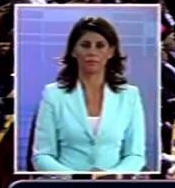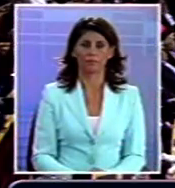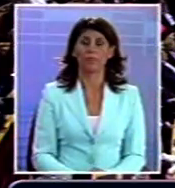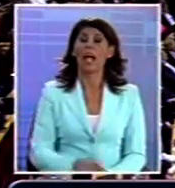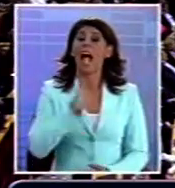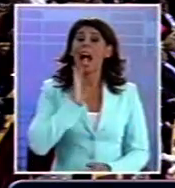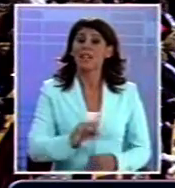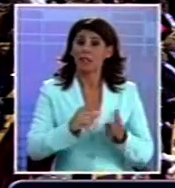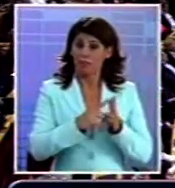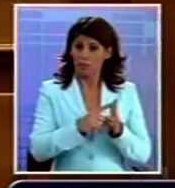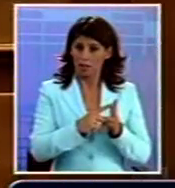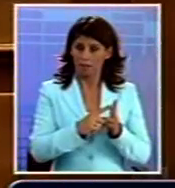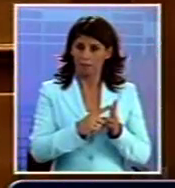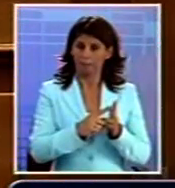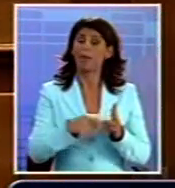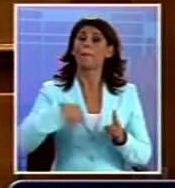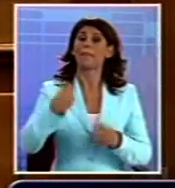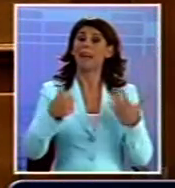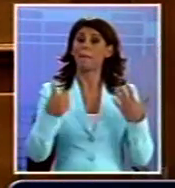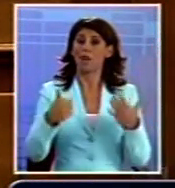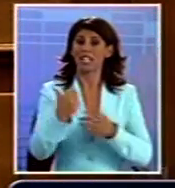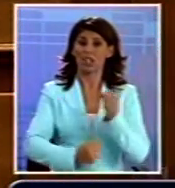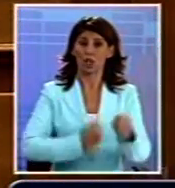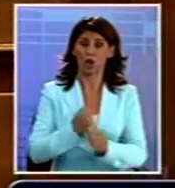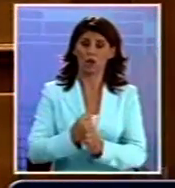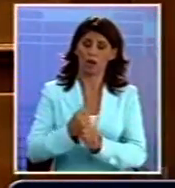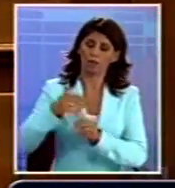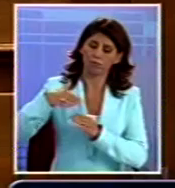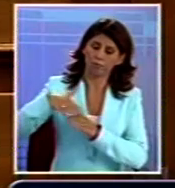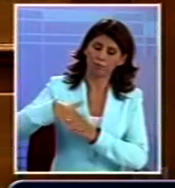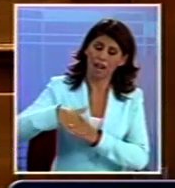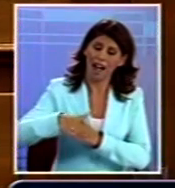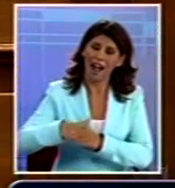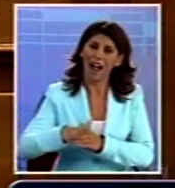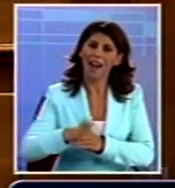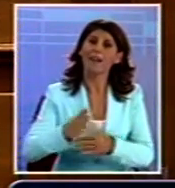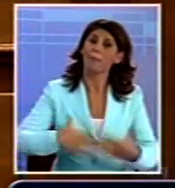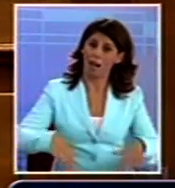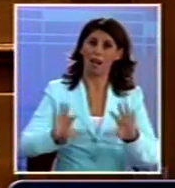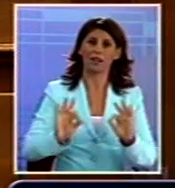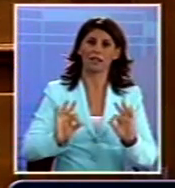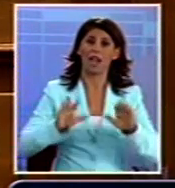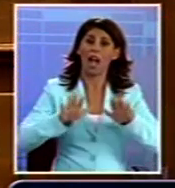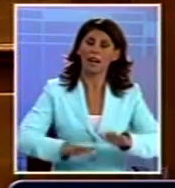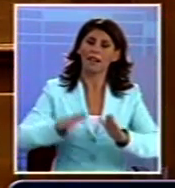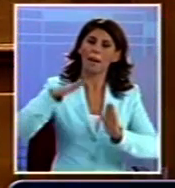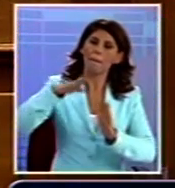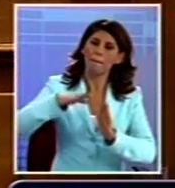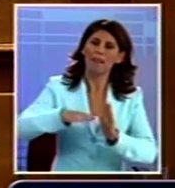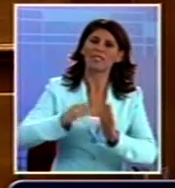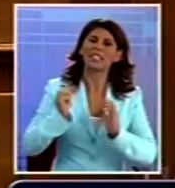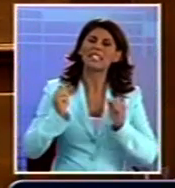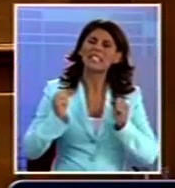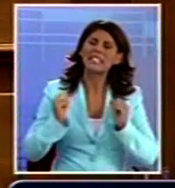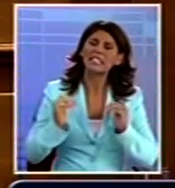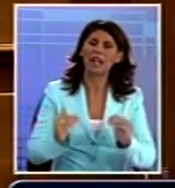Αλήθεια δεύτερη. Μετά από 6 χρόνια ύφεσης, η ανάκαμψη άρχισε. Και η ανεργία πέφτει σταθερά